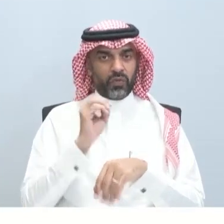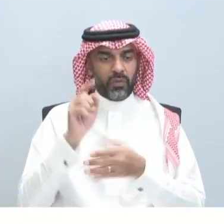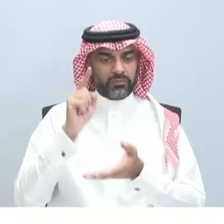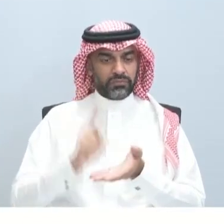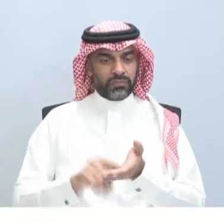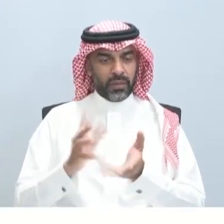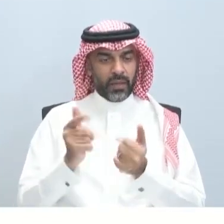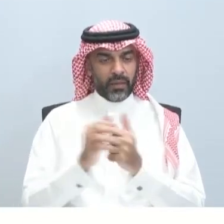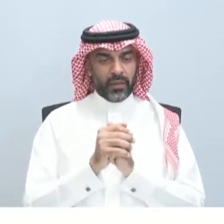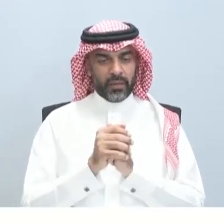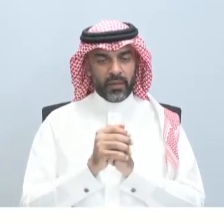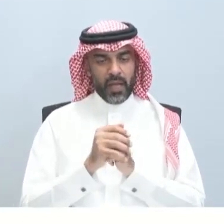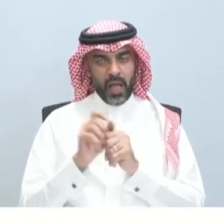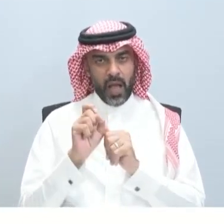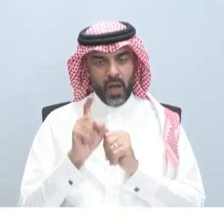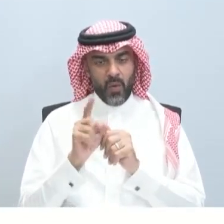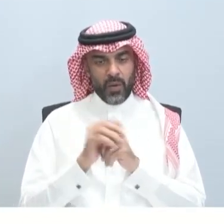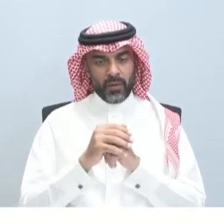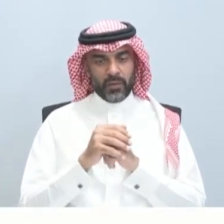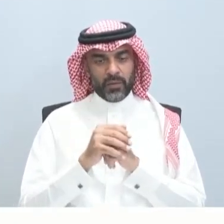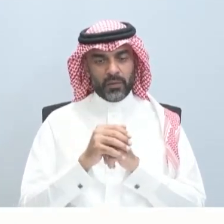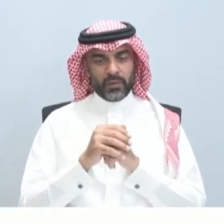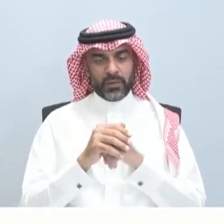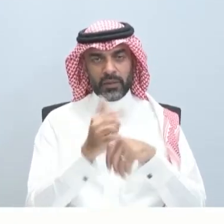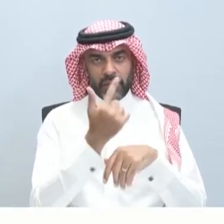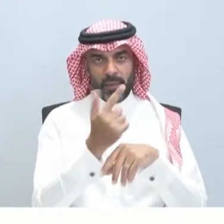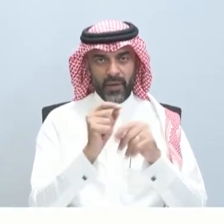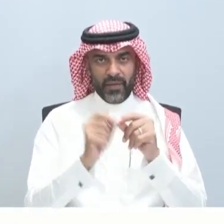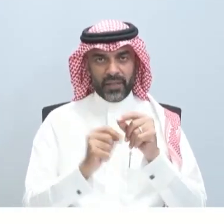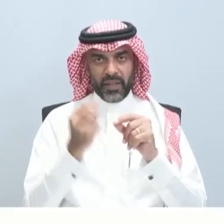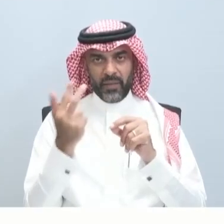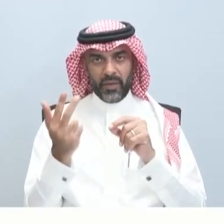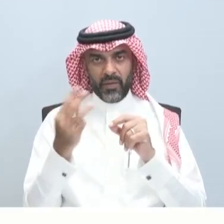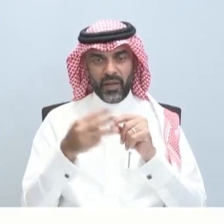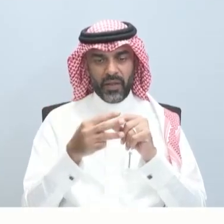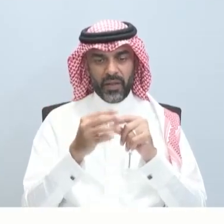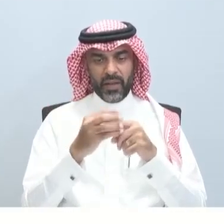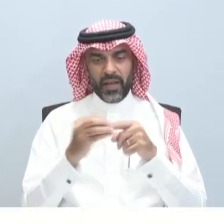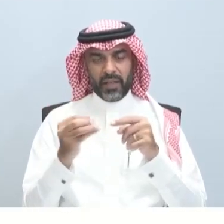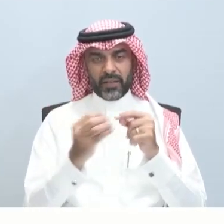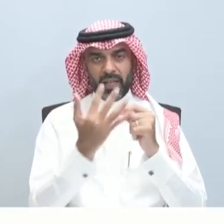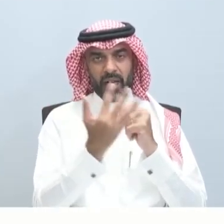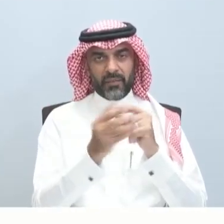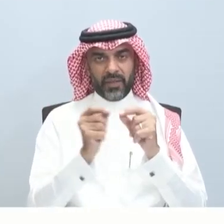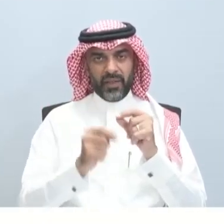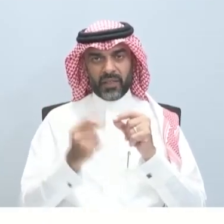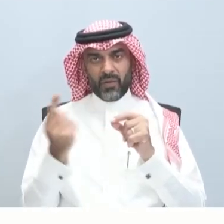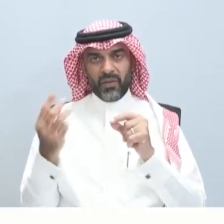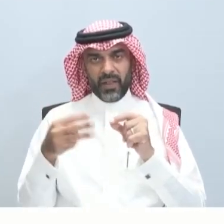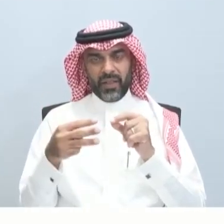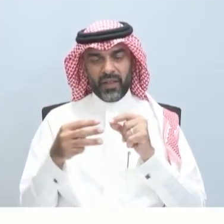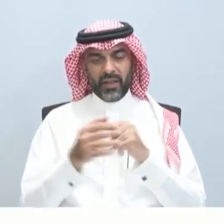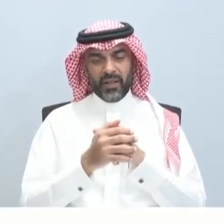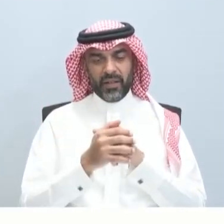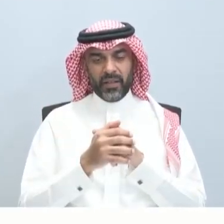هنا ابنائي بناتي الخطوه الاولى سبعه وثمانيه وثلاثون مطروحا منها خمسه وواحد